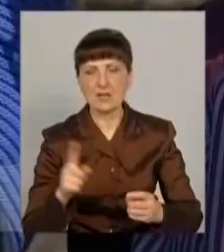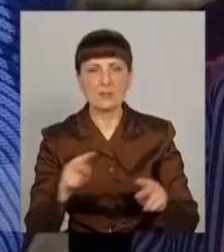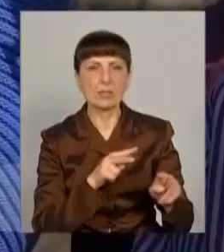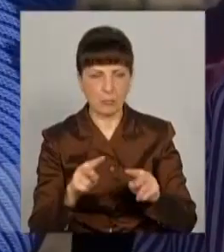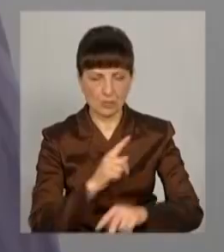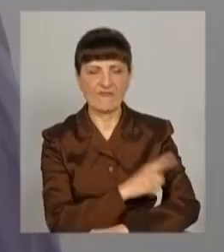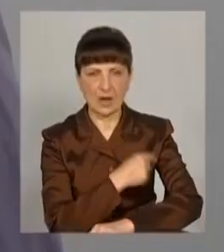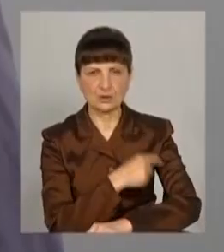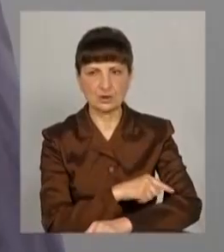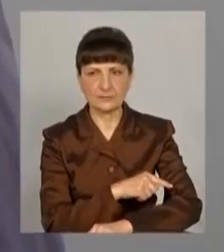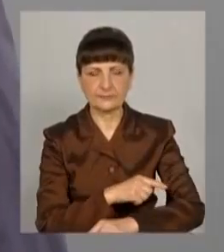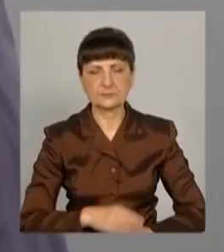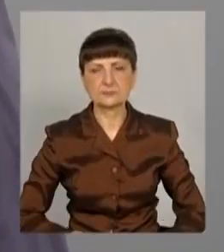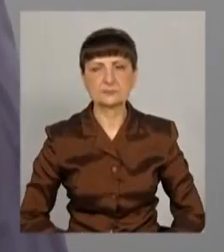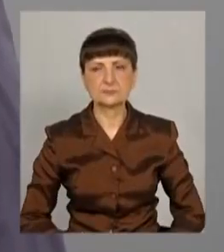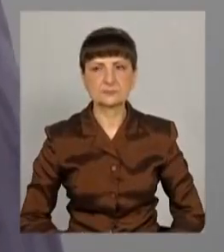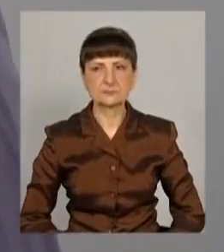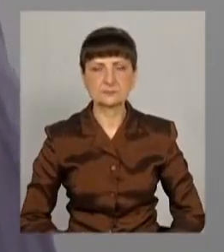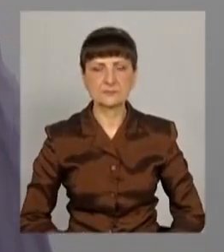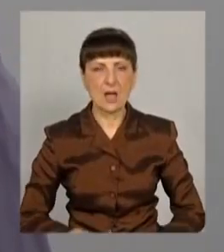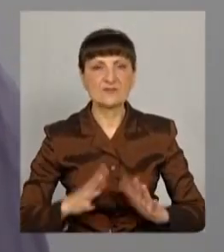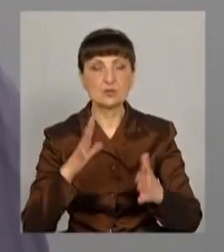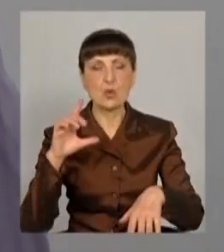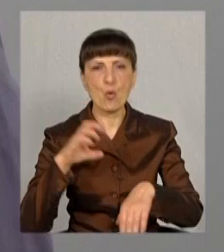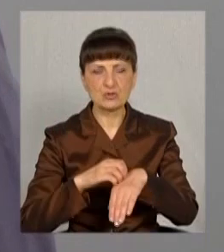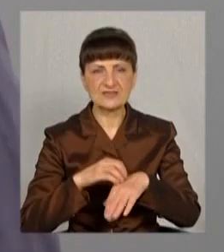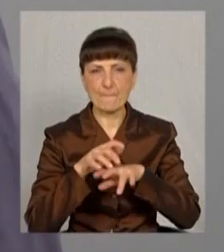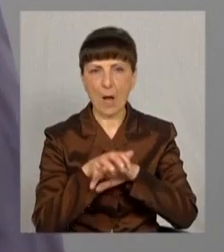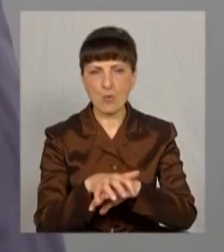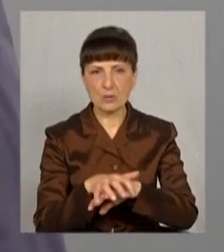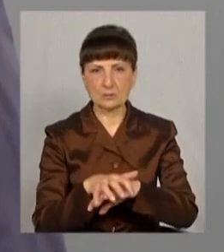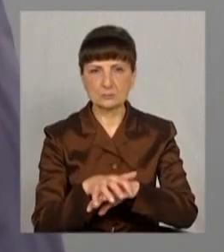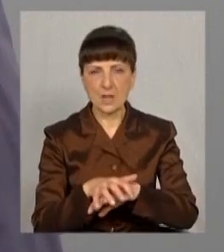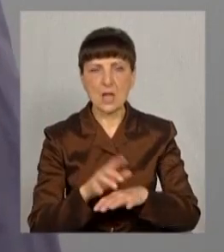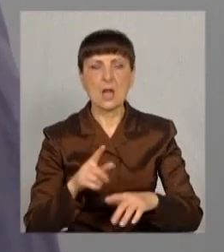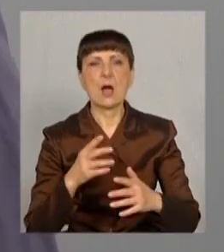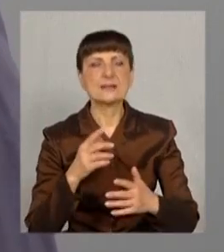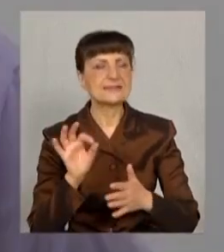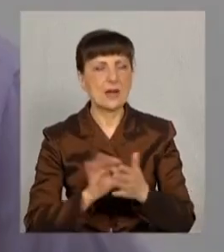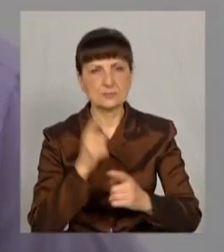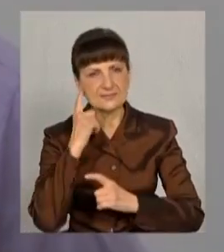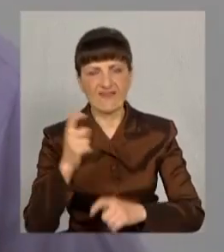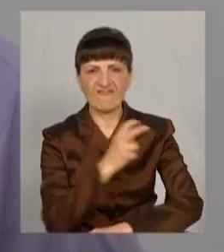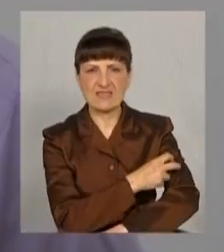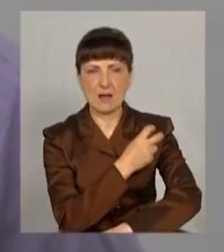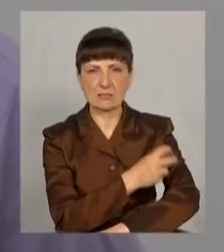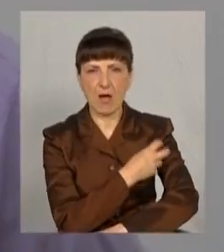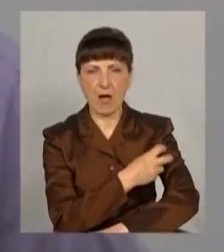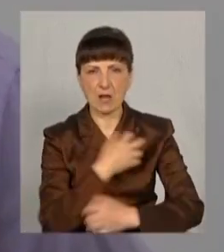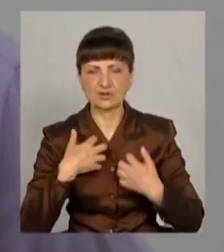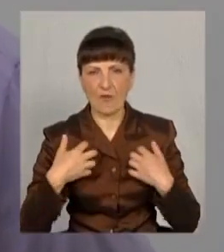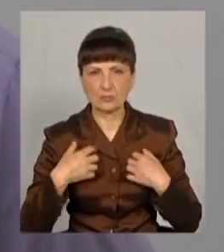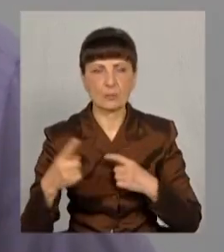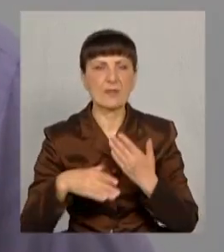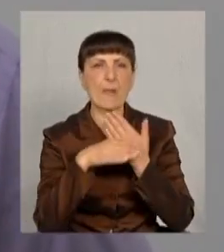наблюдают медики в случае укуса пауками животных просим немедленно сообщить ветеринарным специалистам чтобы